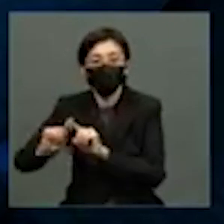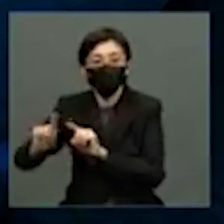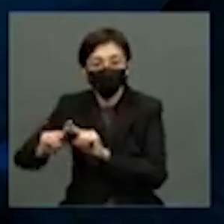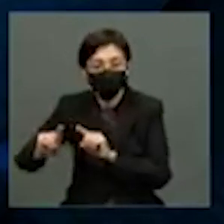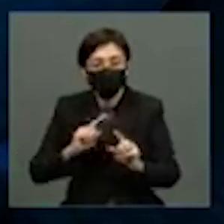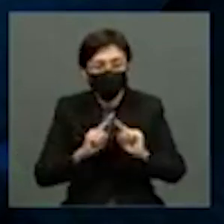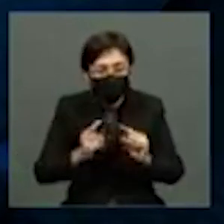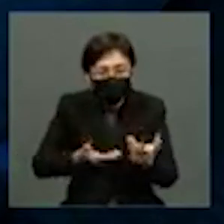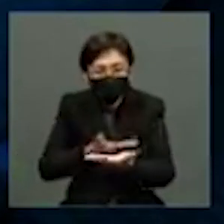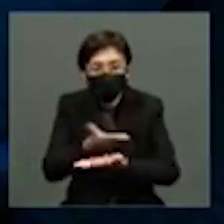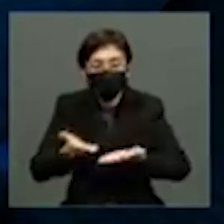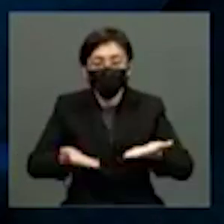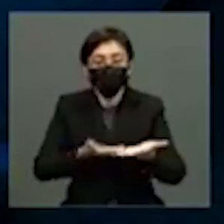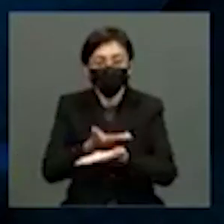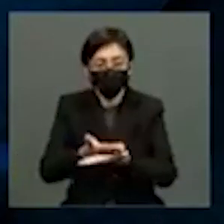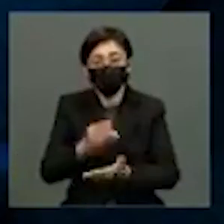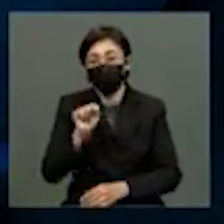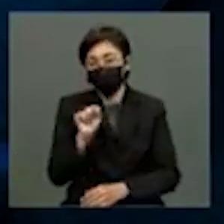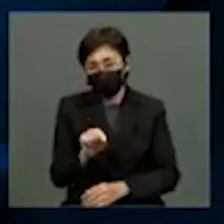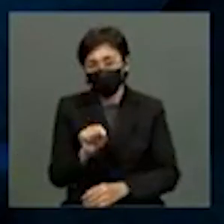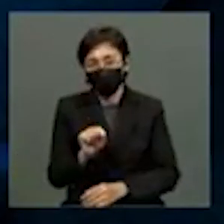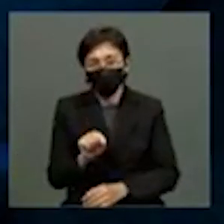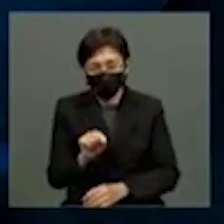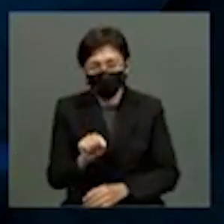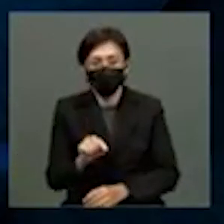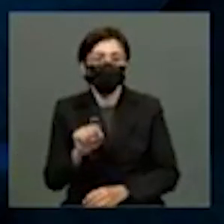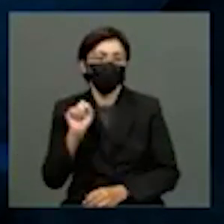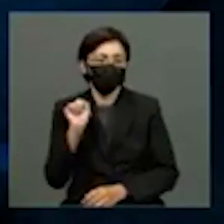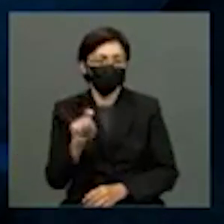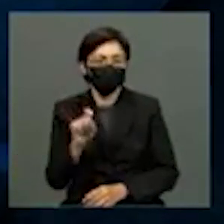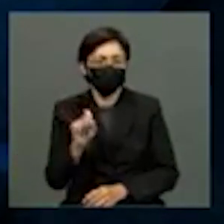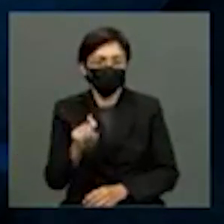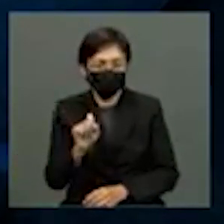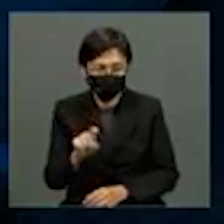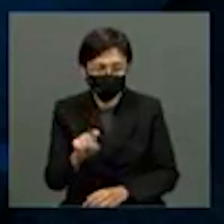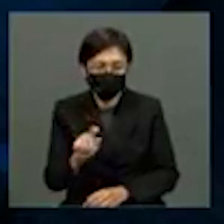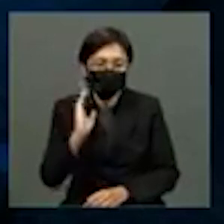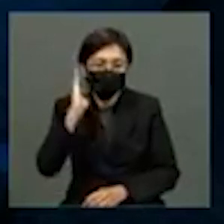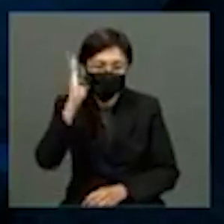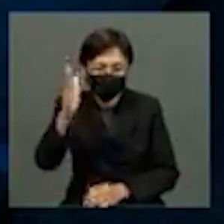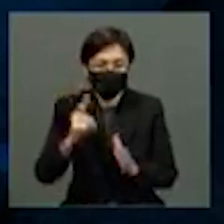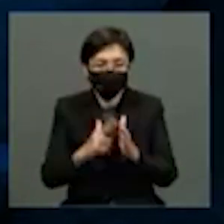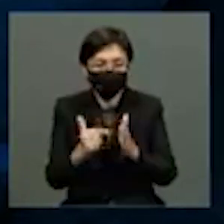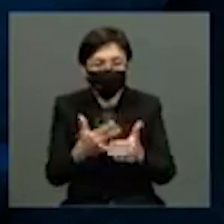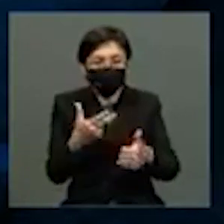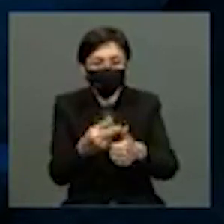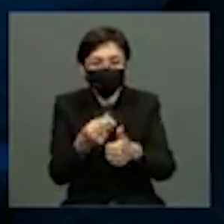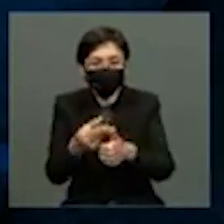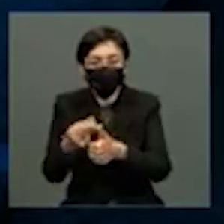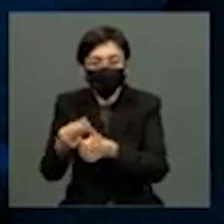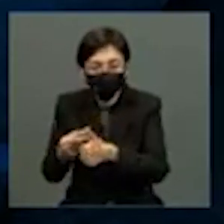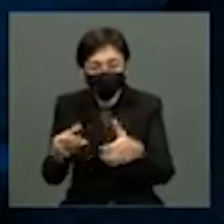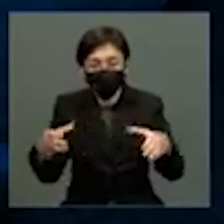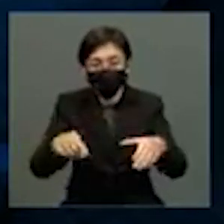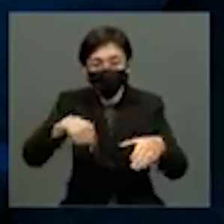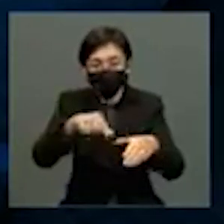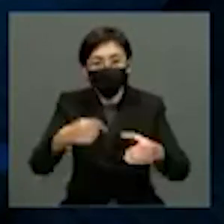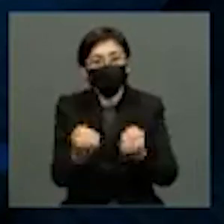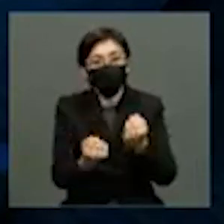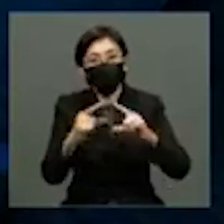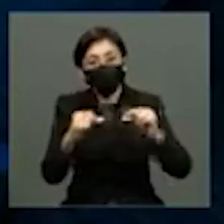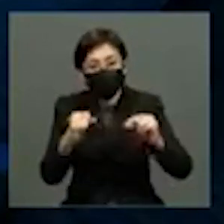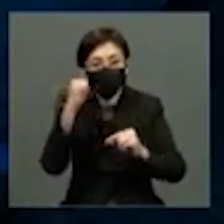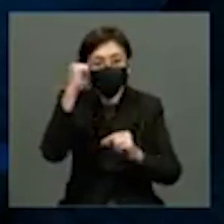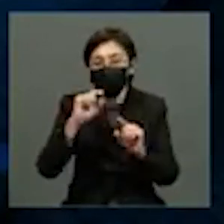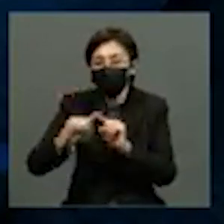พูดคุยกันว่าเรื่องตรงนี้ก็เป็นความเร่งด่วนของเรื่องของการฉีดวัคซีนเพื่อที่จะช่วยทำให้คนที่ขับรถสาธารณะเข